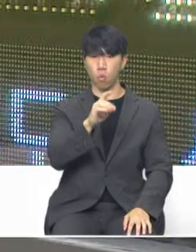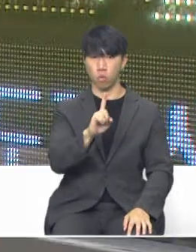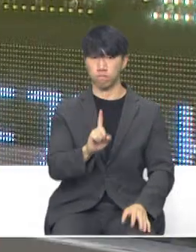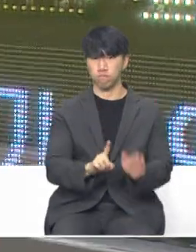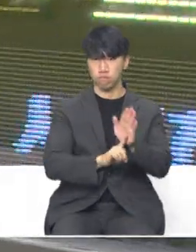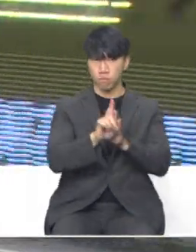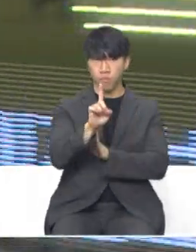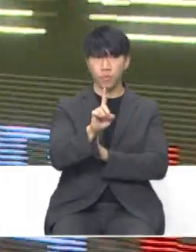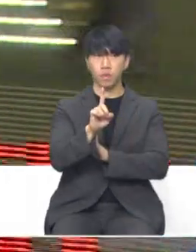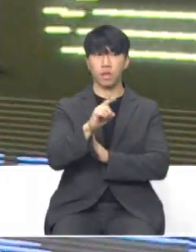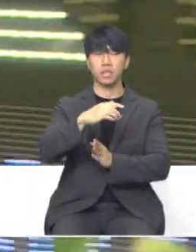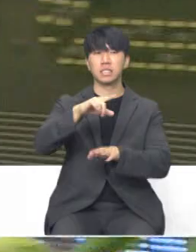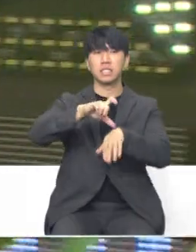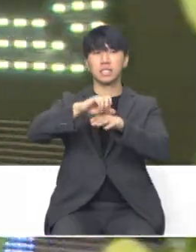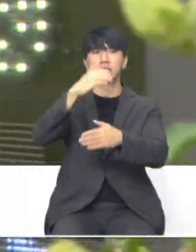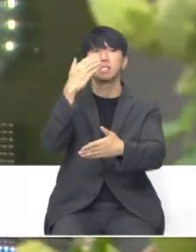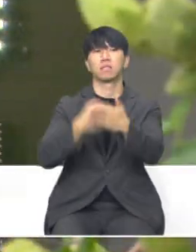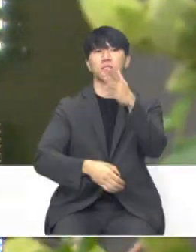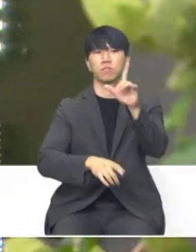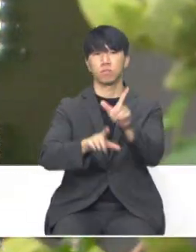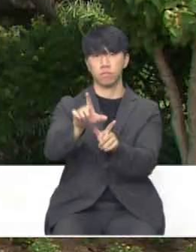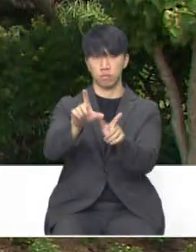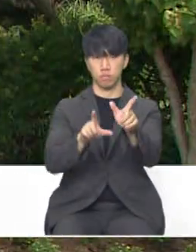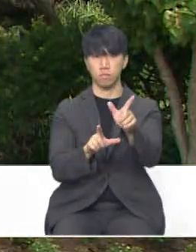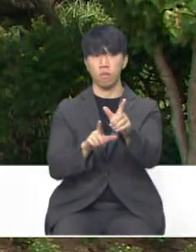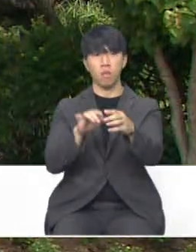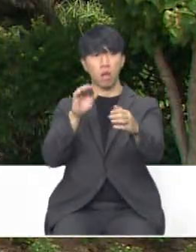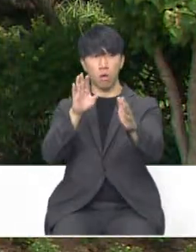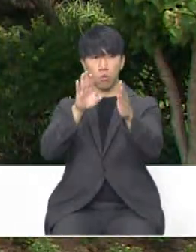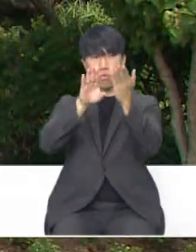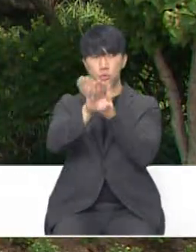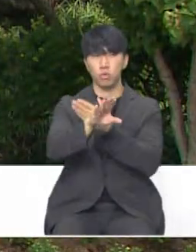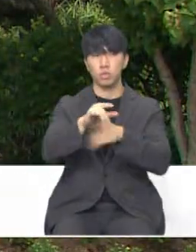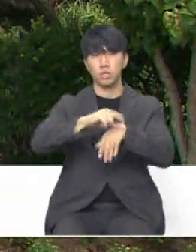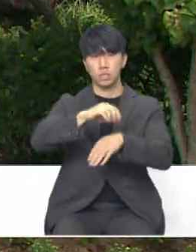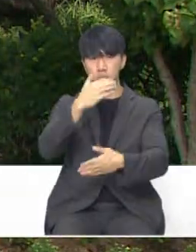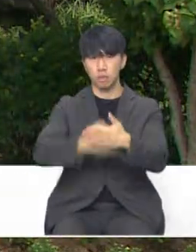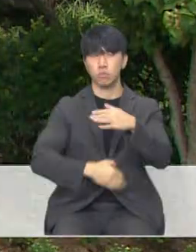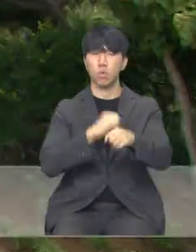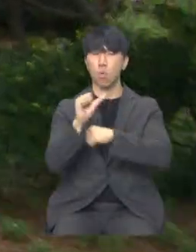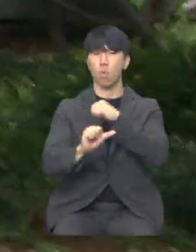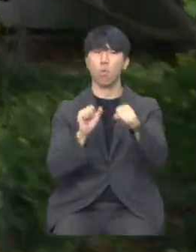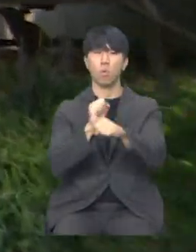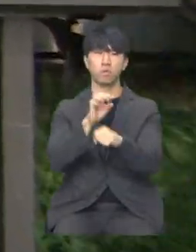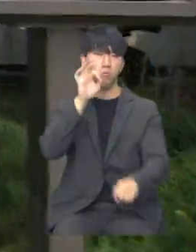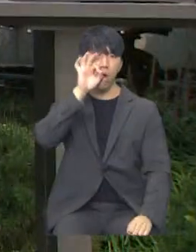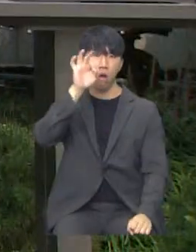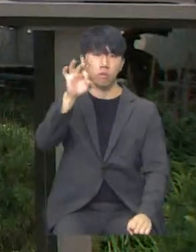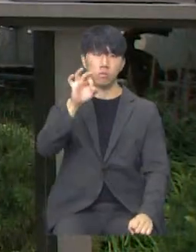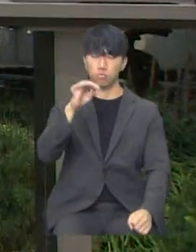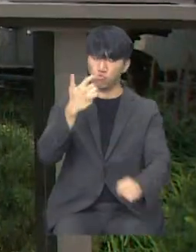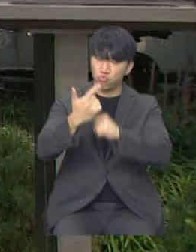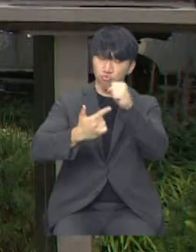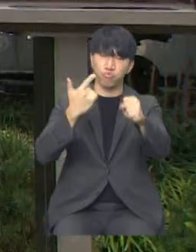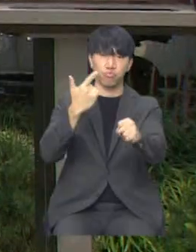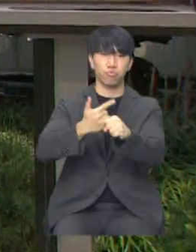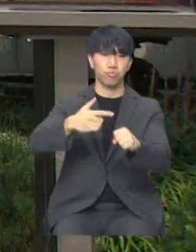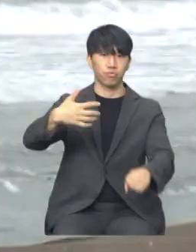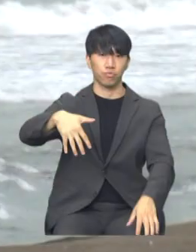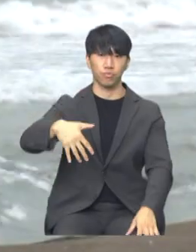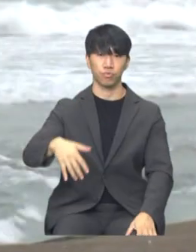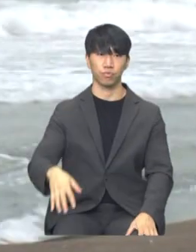상승하기까지 남은 시간을 보여줍니다. 앞으로 남은 시간은 5년 10개월. 6년이 채 남지